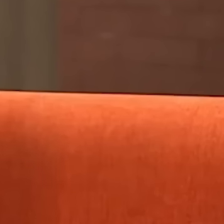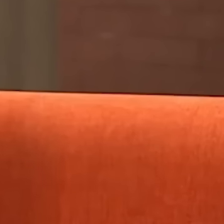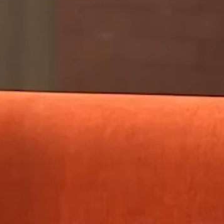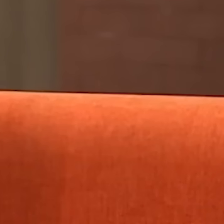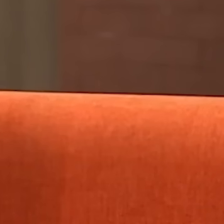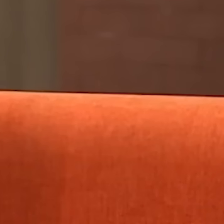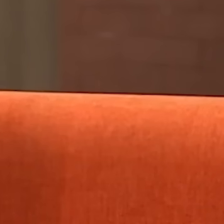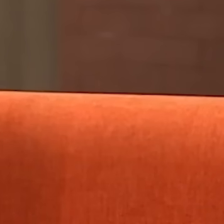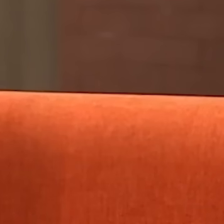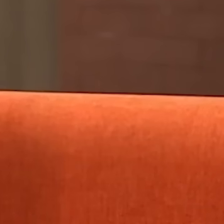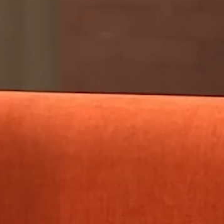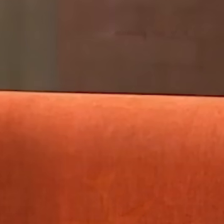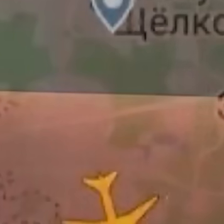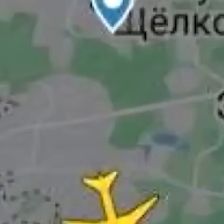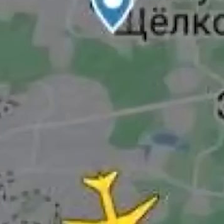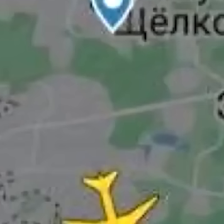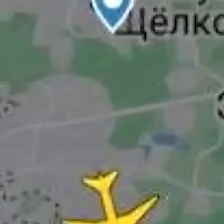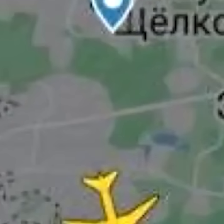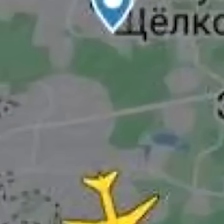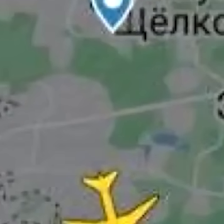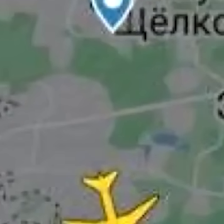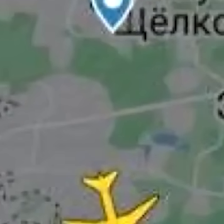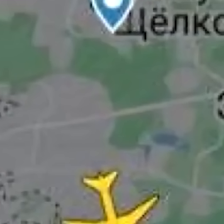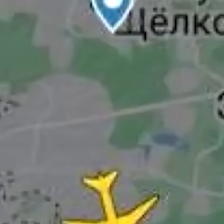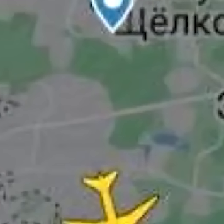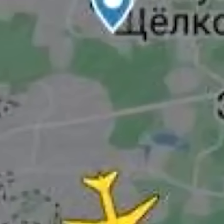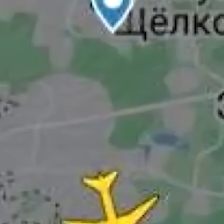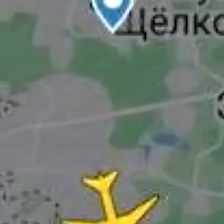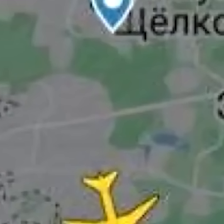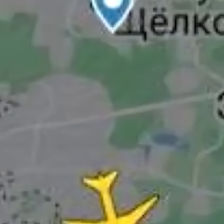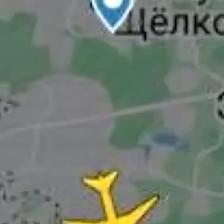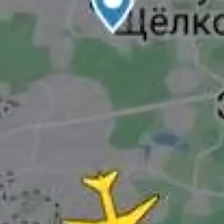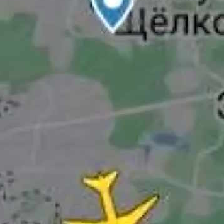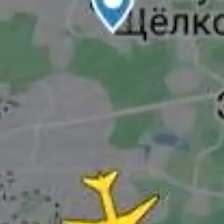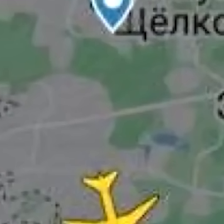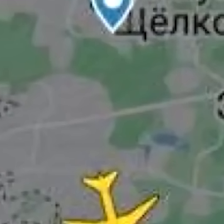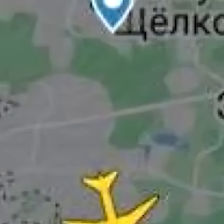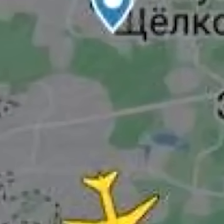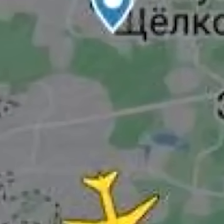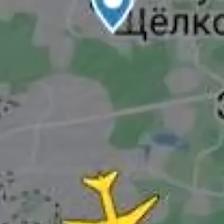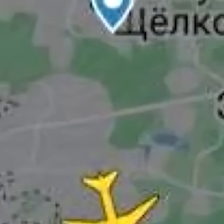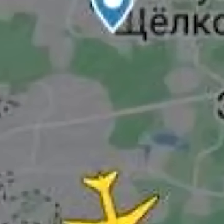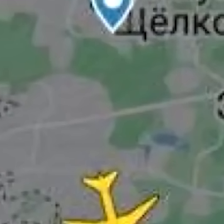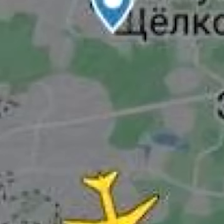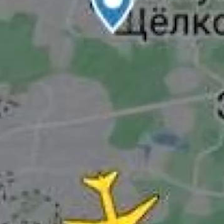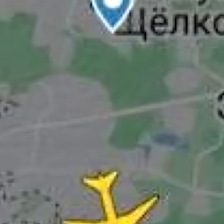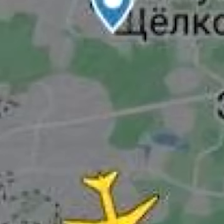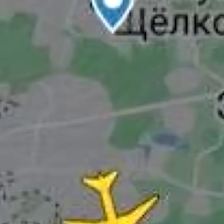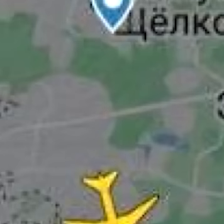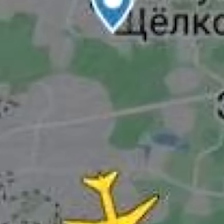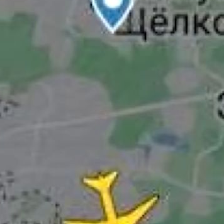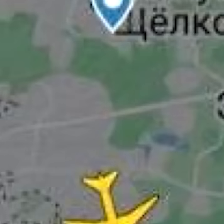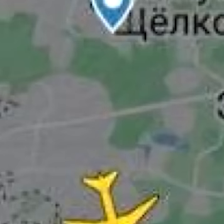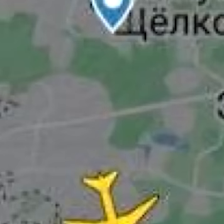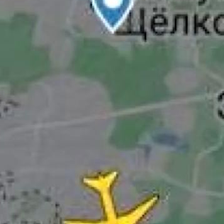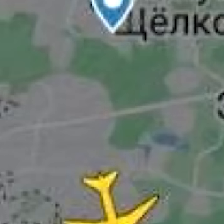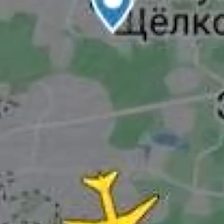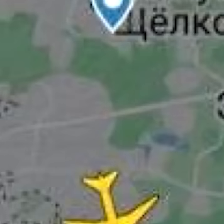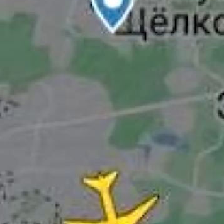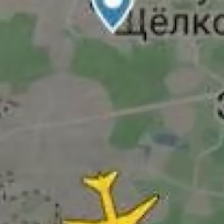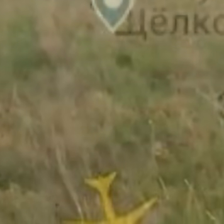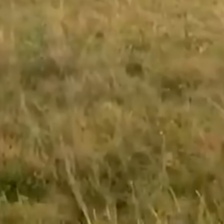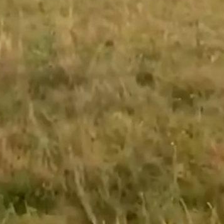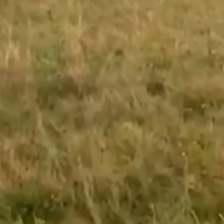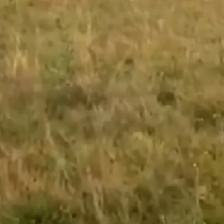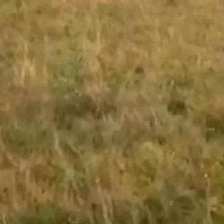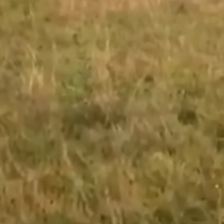사망을 했습니다. 예. 자, 사고는 모스크바에서 약 300km 떨어진 곳에서 벌어졌는데요. 추락한